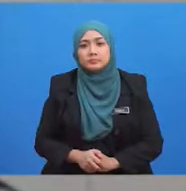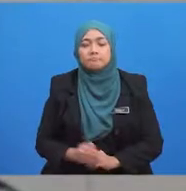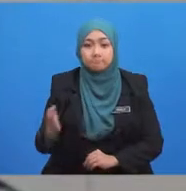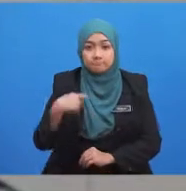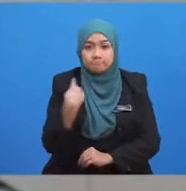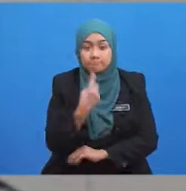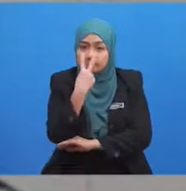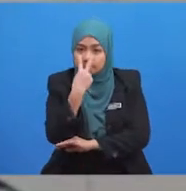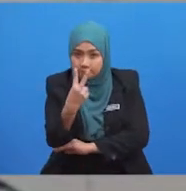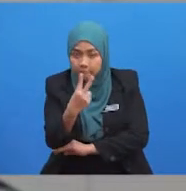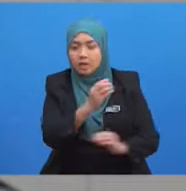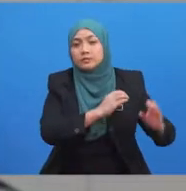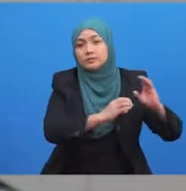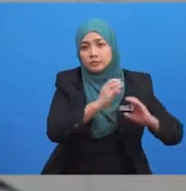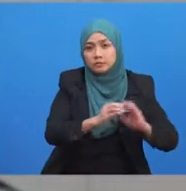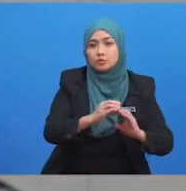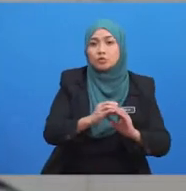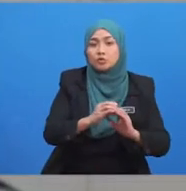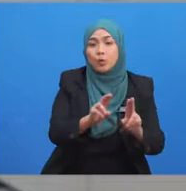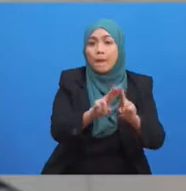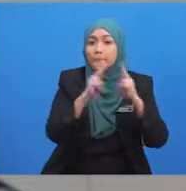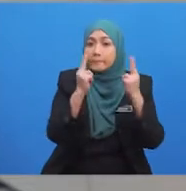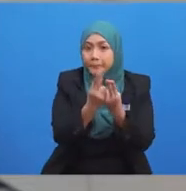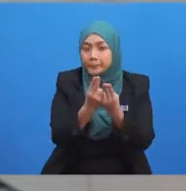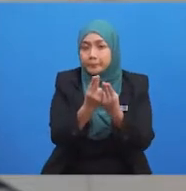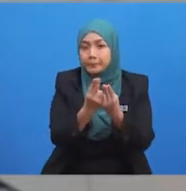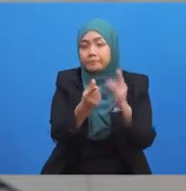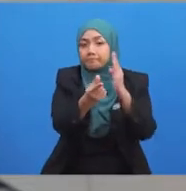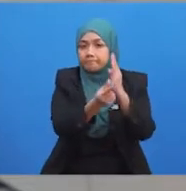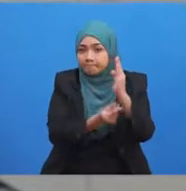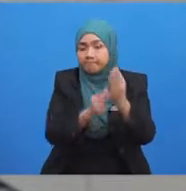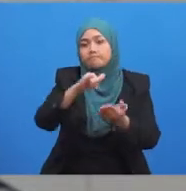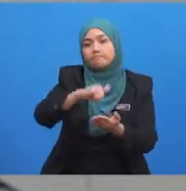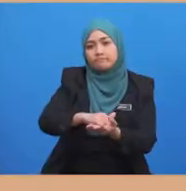Mari kita lihat ciri-ciri umum getah sintetik ini.